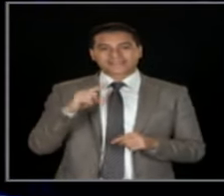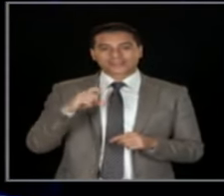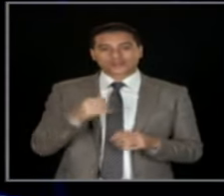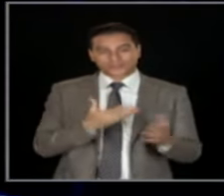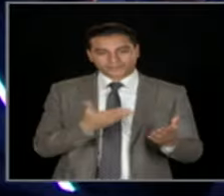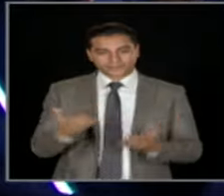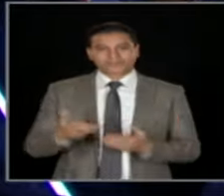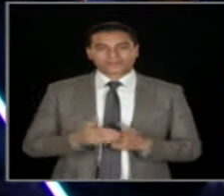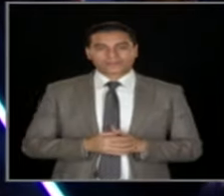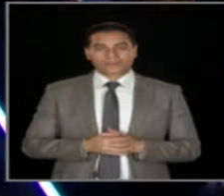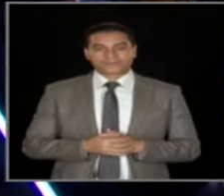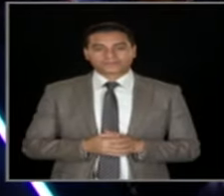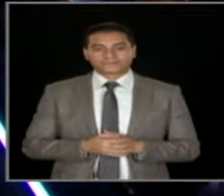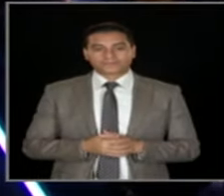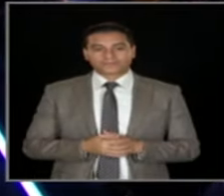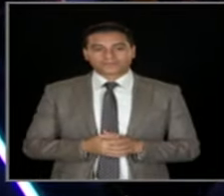لينا.